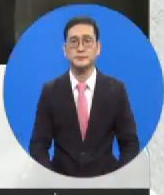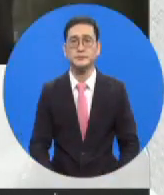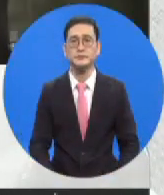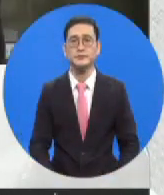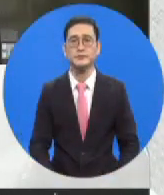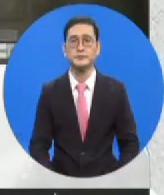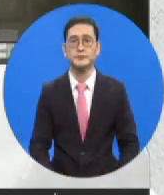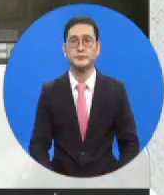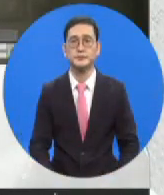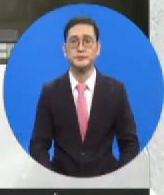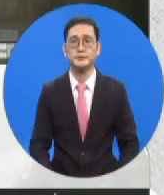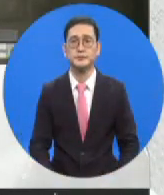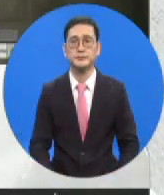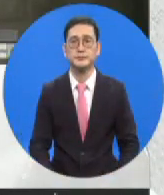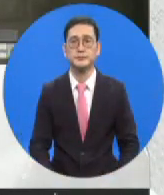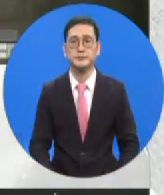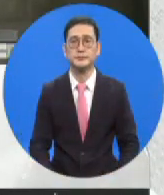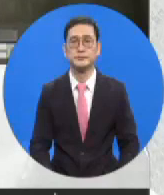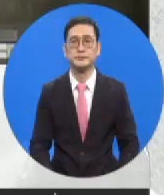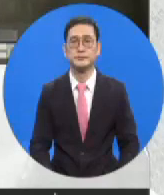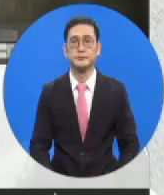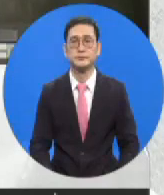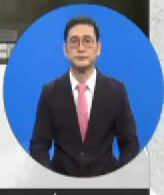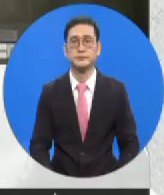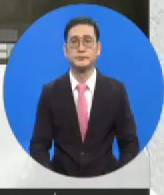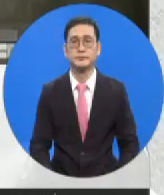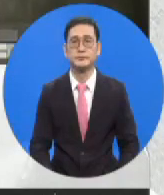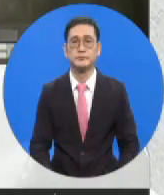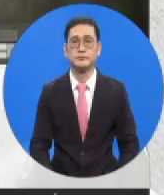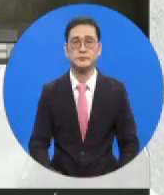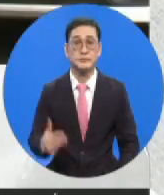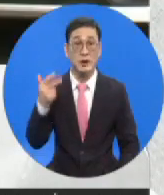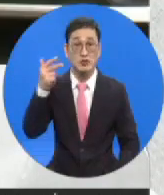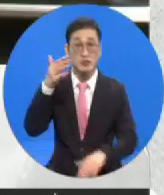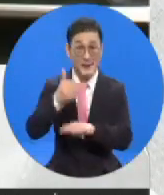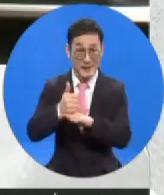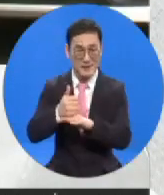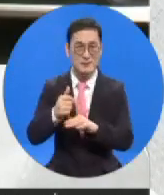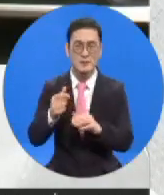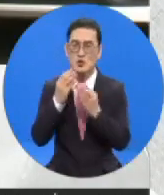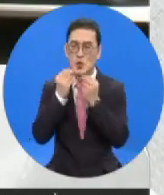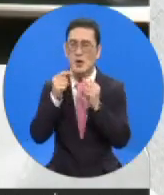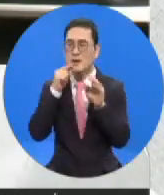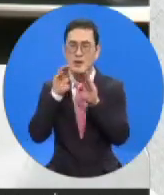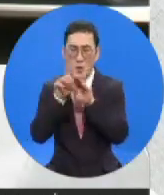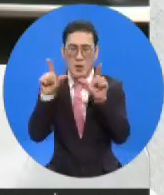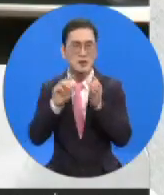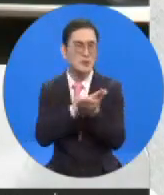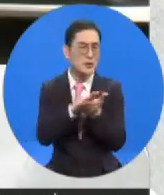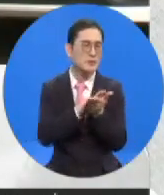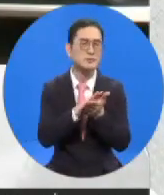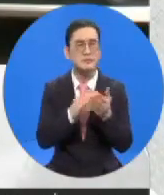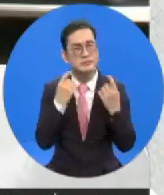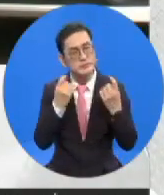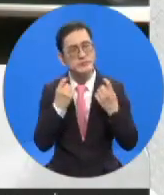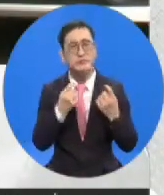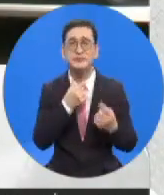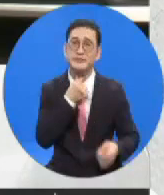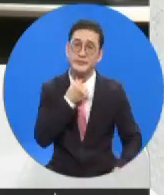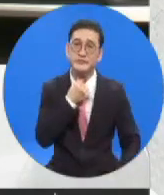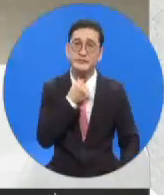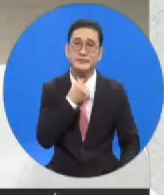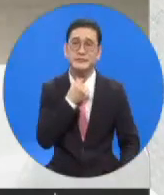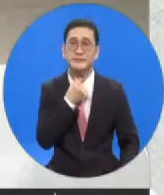다 묻어나는데 어쨌든 결과적으로 우리가 주말에 좀 어디 놀러 가고 싶고 뭐 이런 것들이 있고 사회적 활동들이 좀 여러